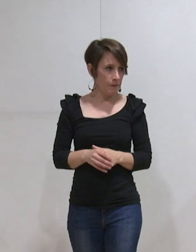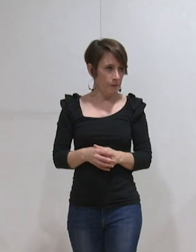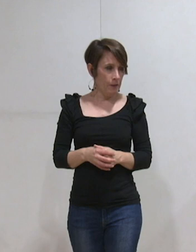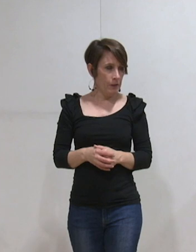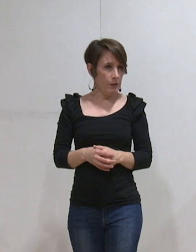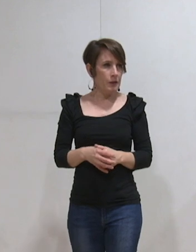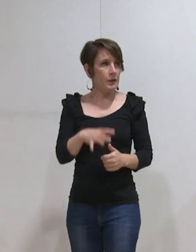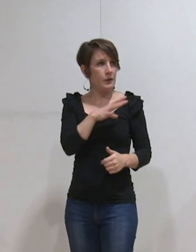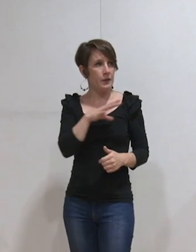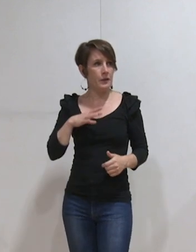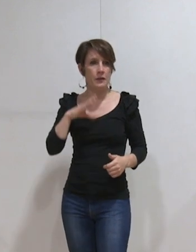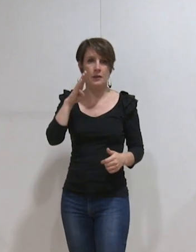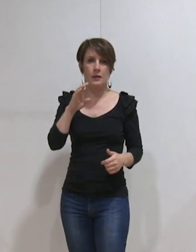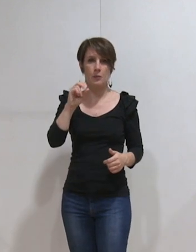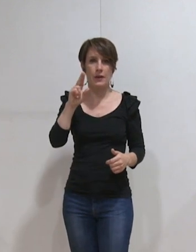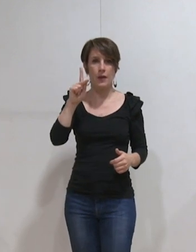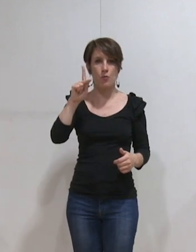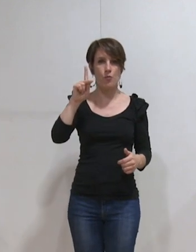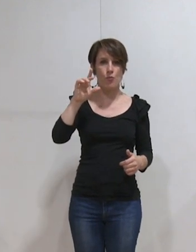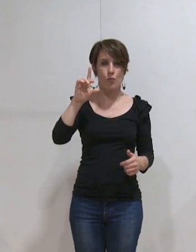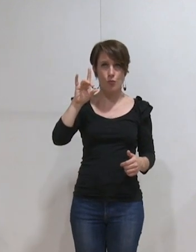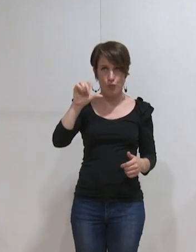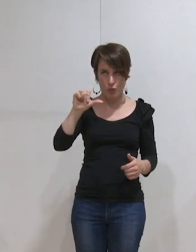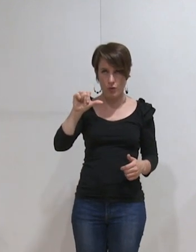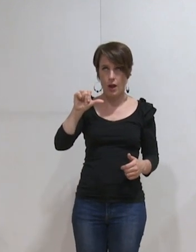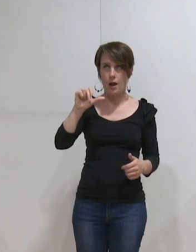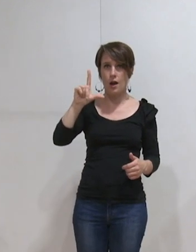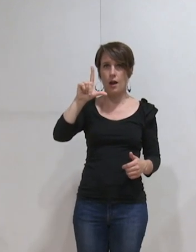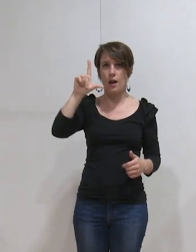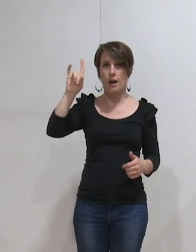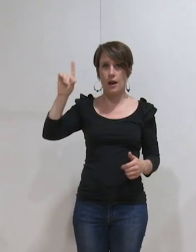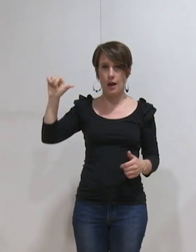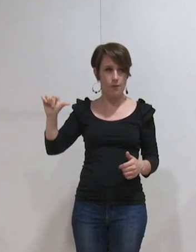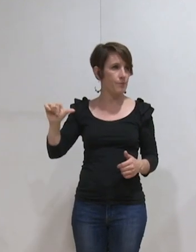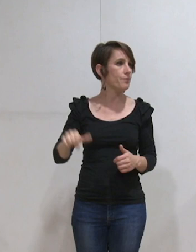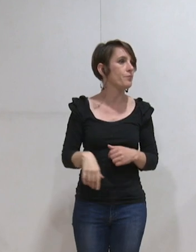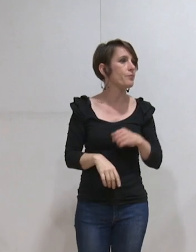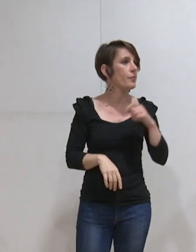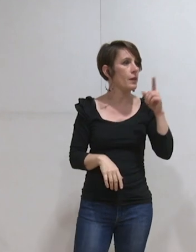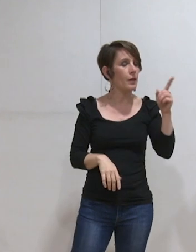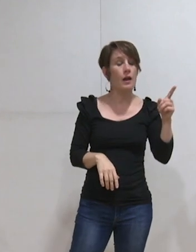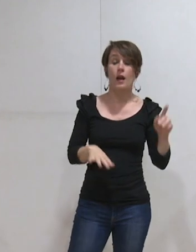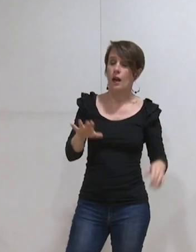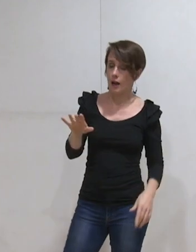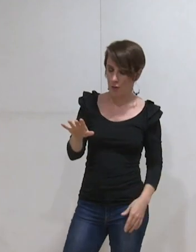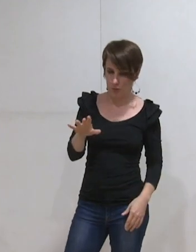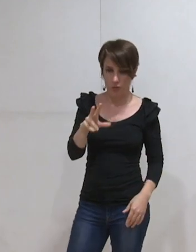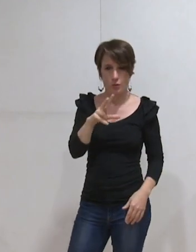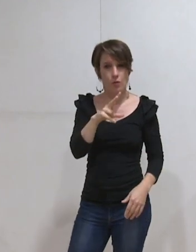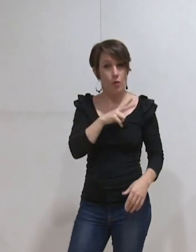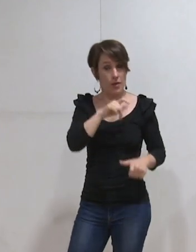viennent alors juste juste pour repréciser puisqu'il y a eu des acteurs culturels qui ont déposé dans le cadre du comité